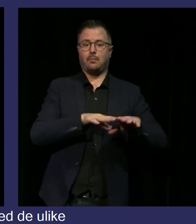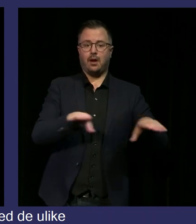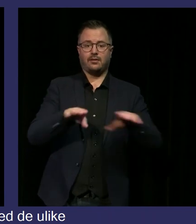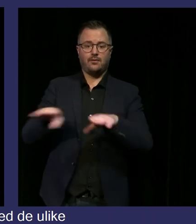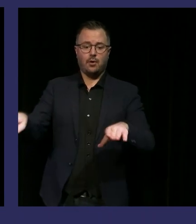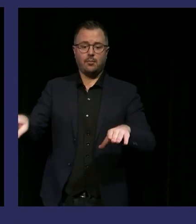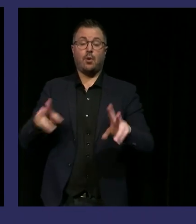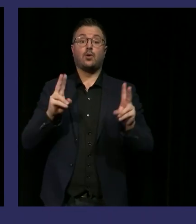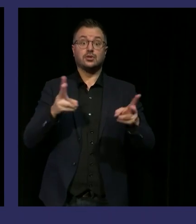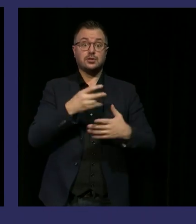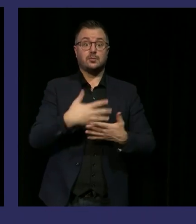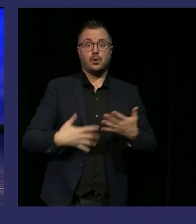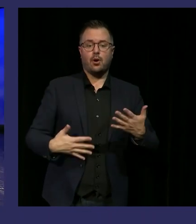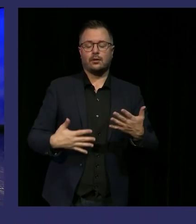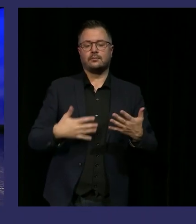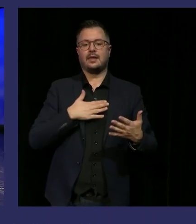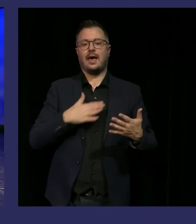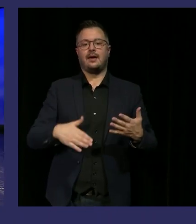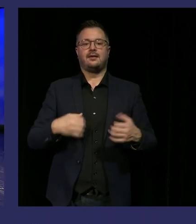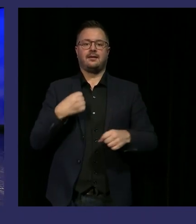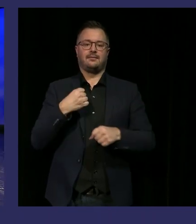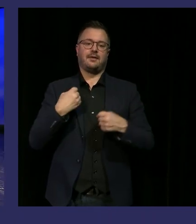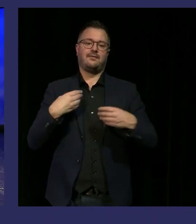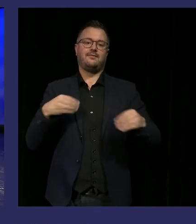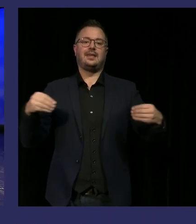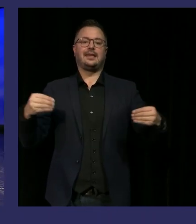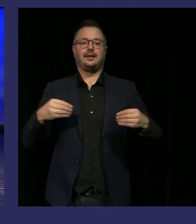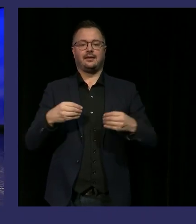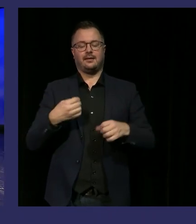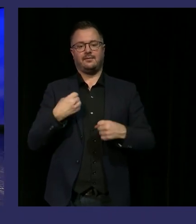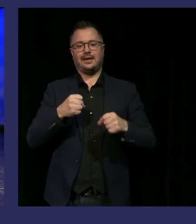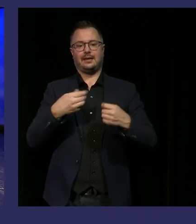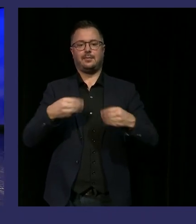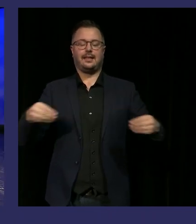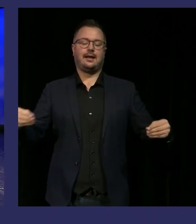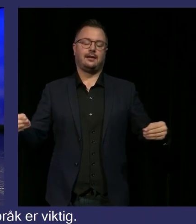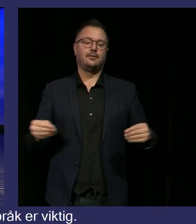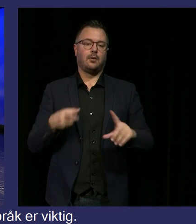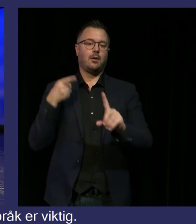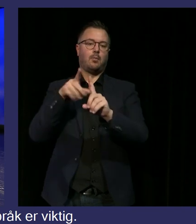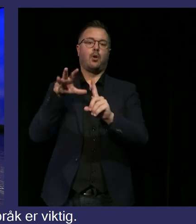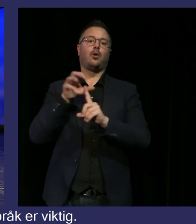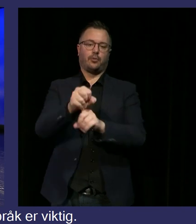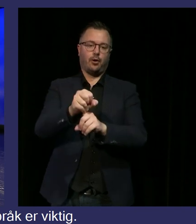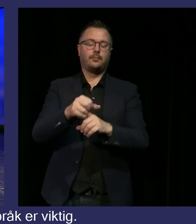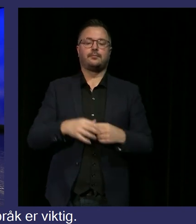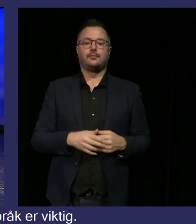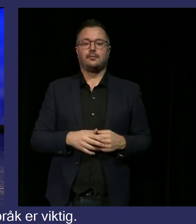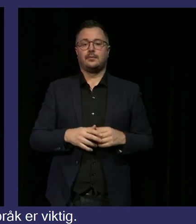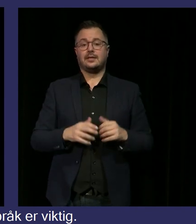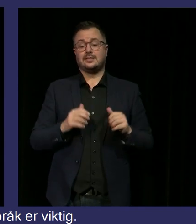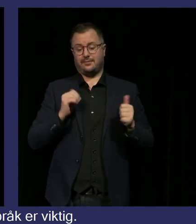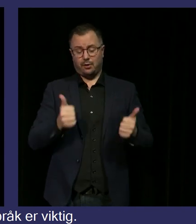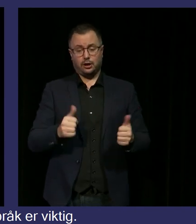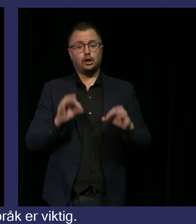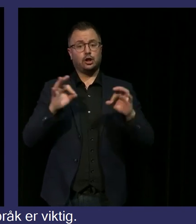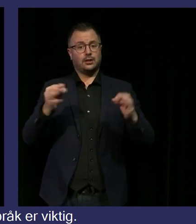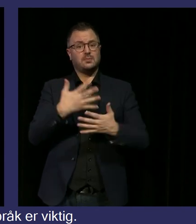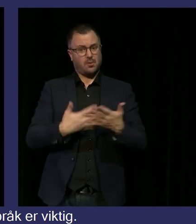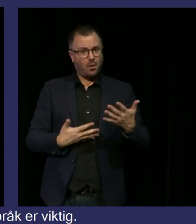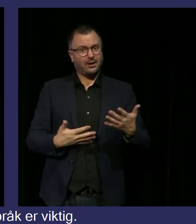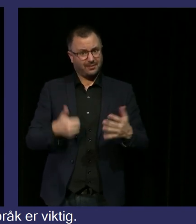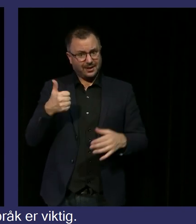språk, blir jo da et virkemiddel, nødvendig virkemiddel for å nå det målet. Men det klart at klart og tydelig språk viktig,